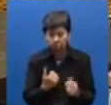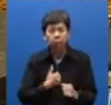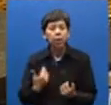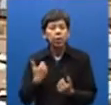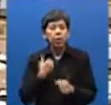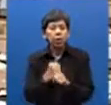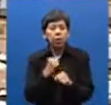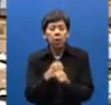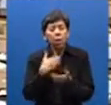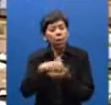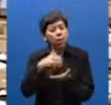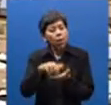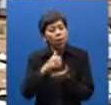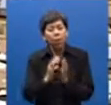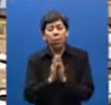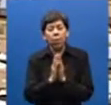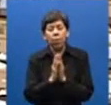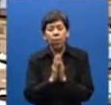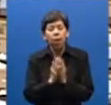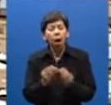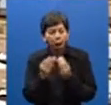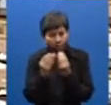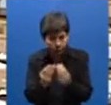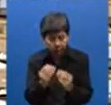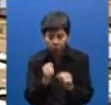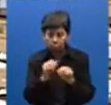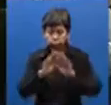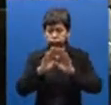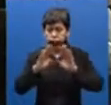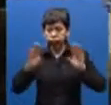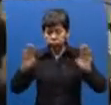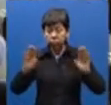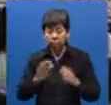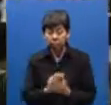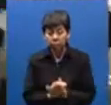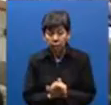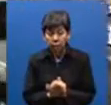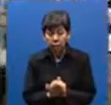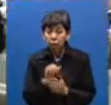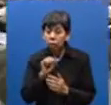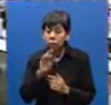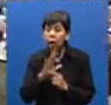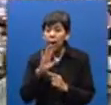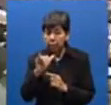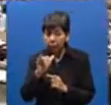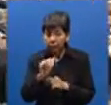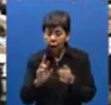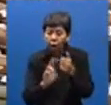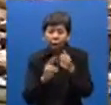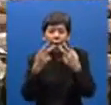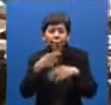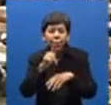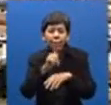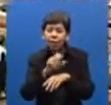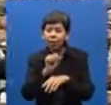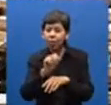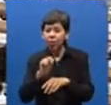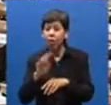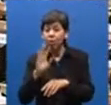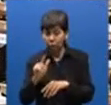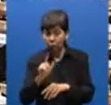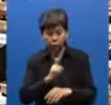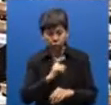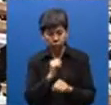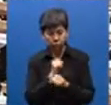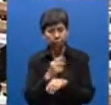พิธีและกล่าวสัมโมทนียกถาเปิดงานขณะที่นายสุรชัยเลี้ยงบุญเลิศชัยรองประธานสภานิติบัญญัติแห่ง